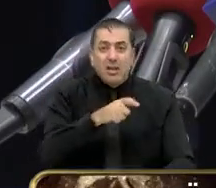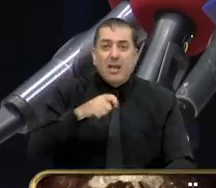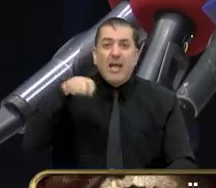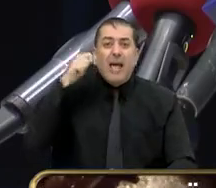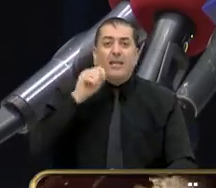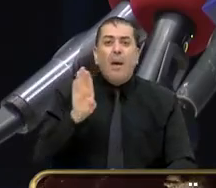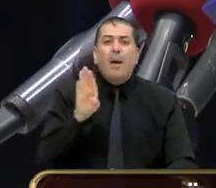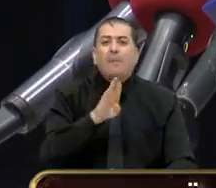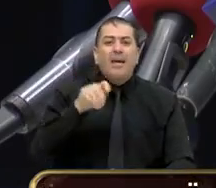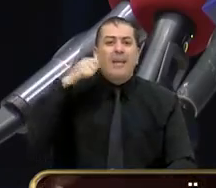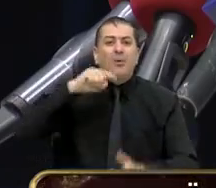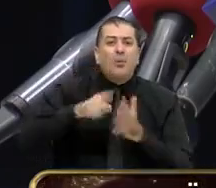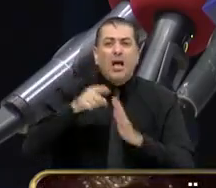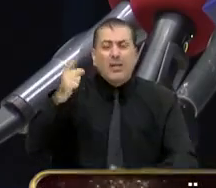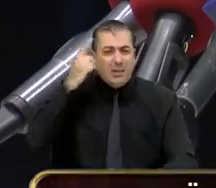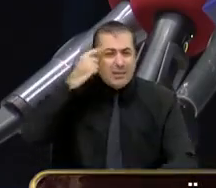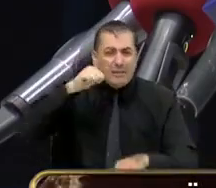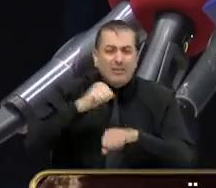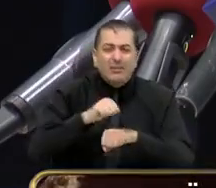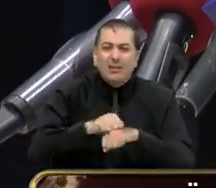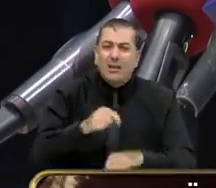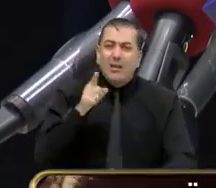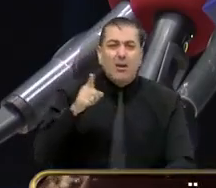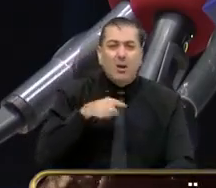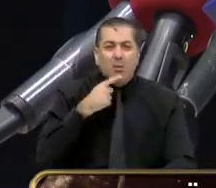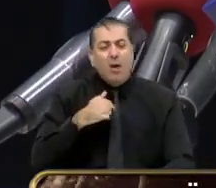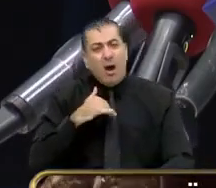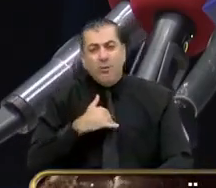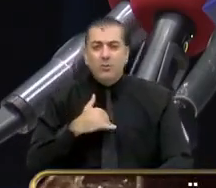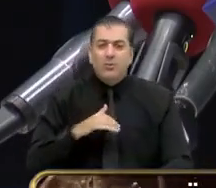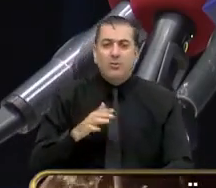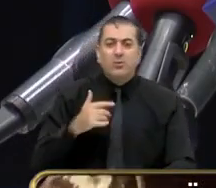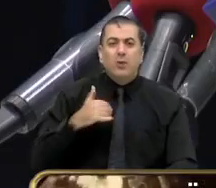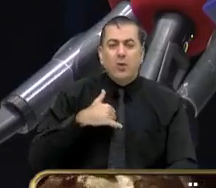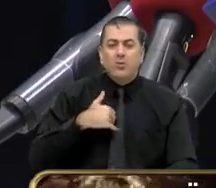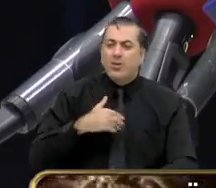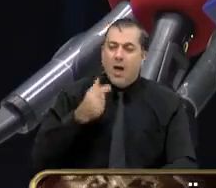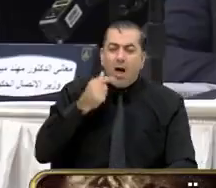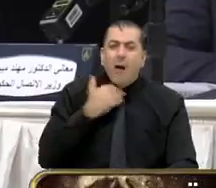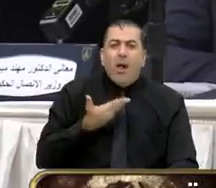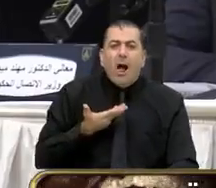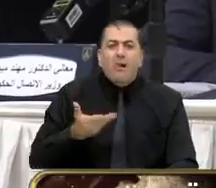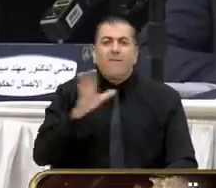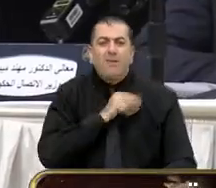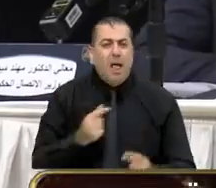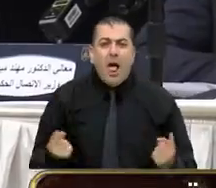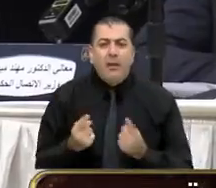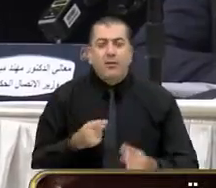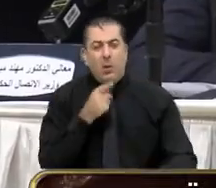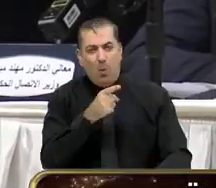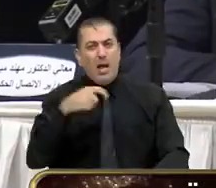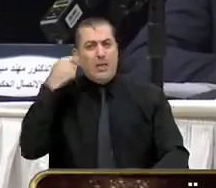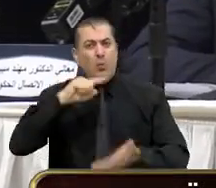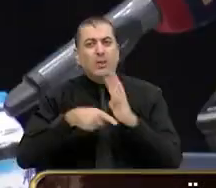اليمين واللي كود نتنياهو اللي لن يقبل إلا بإبادة الشعب الفلسطيني. الأردن ومنذ